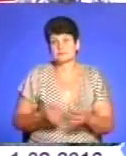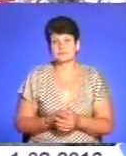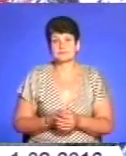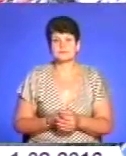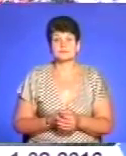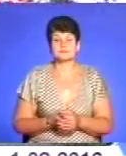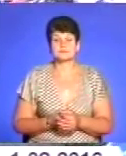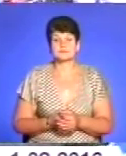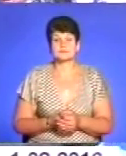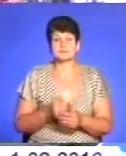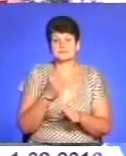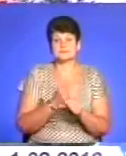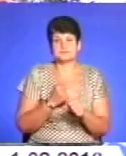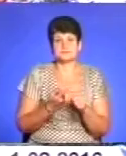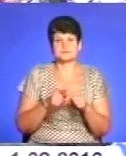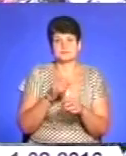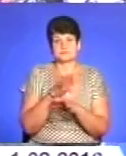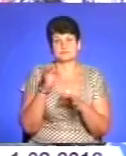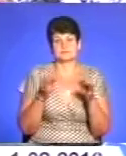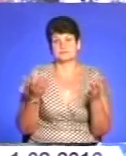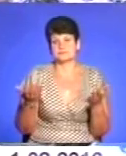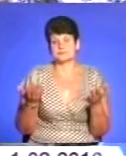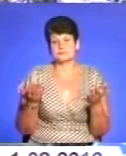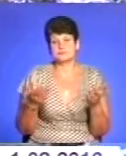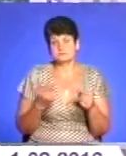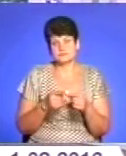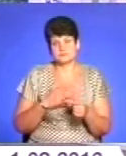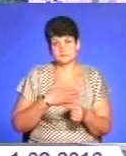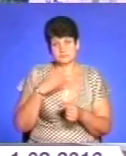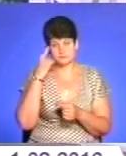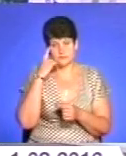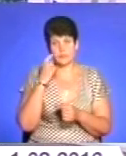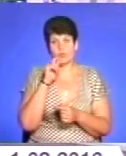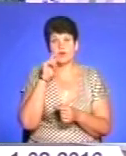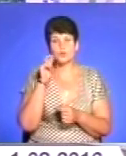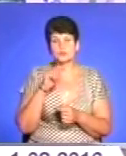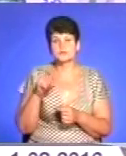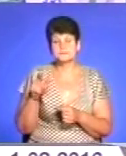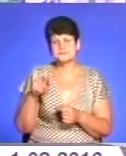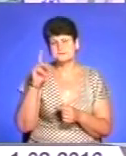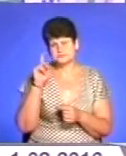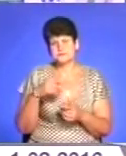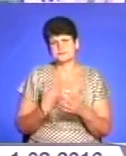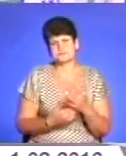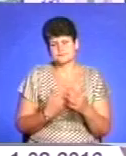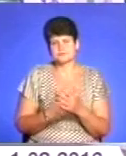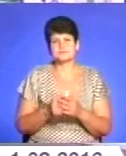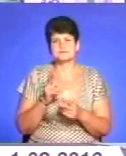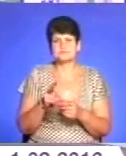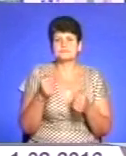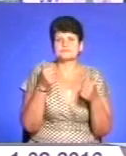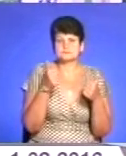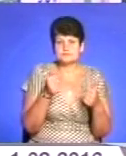мається на увазі розробка таких проєктів. Це моя думка. Українці, вони вже собі знають приблизно, комусь добре,